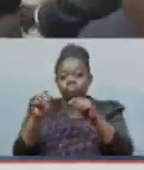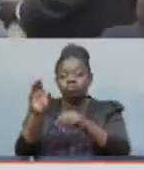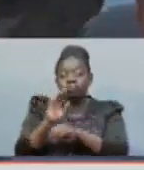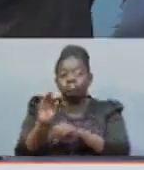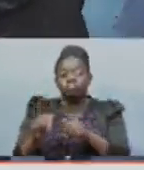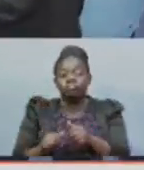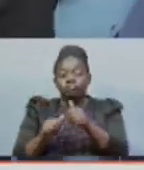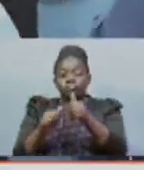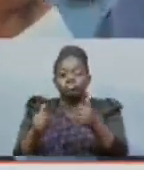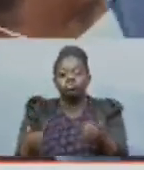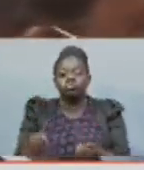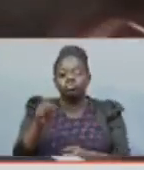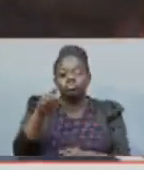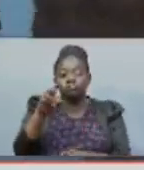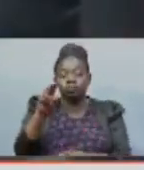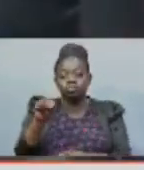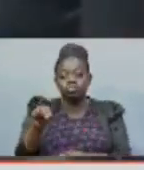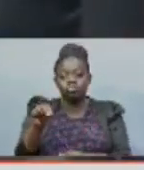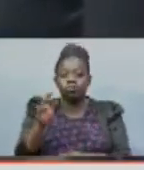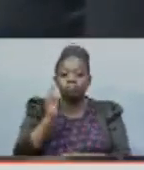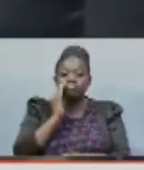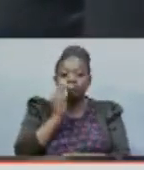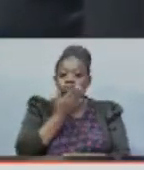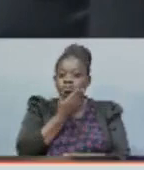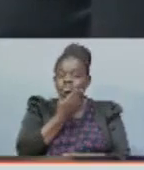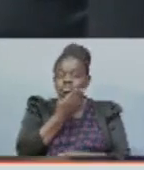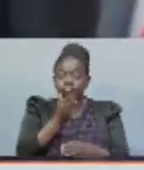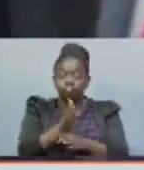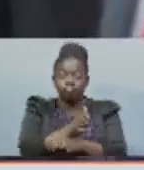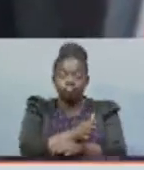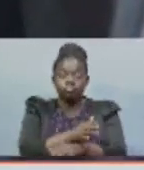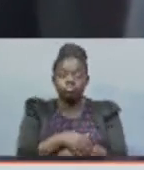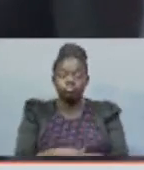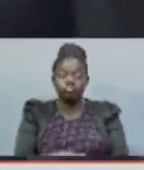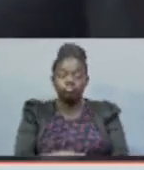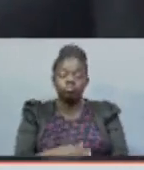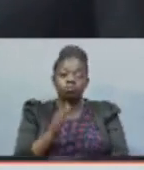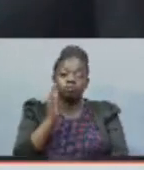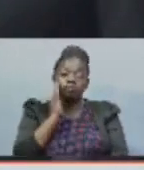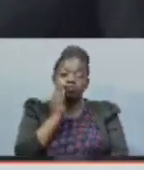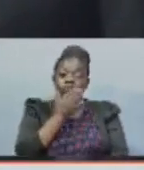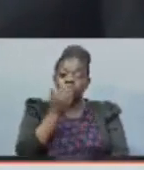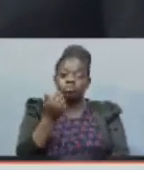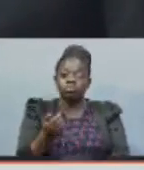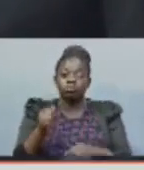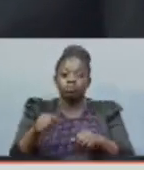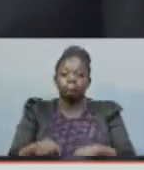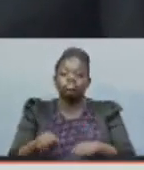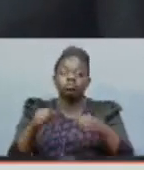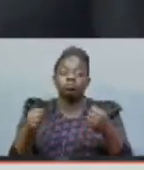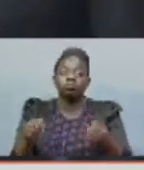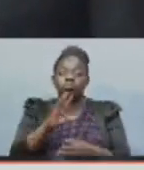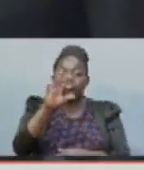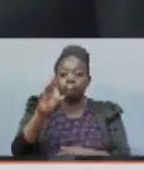Congo awerekeddwako eri ssaabaminisita Mama Mbabazi. Mbabazi mu kiseera kino yakulira mukago